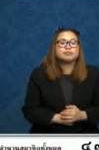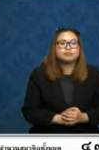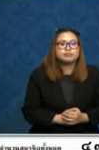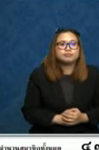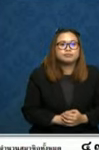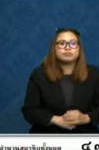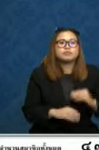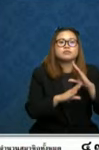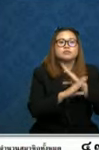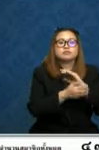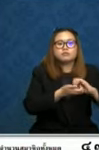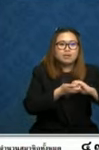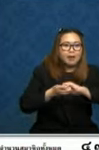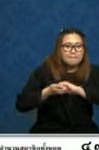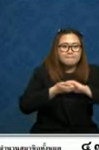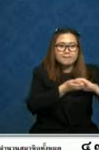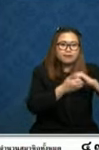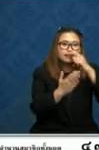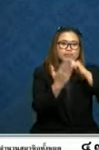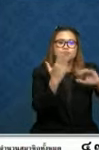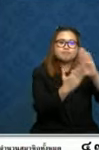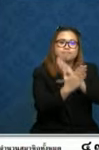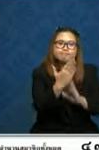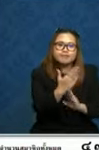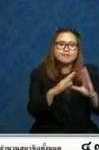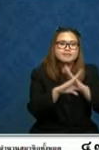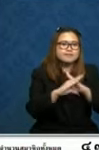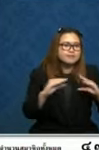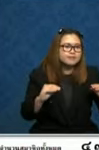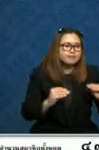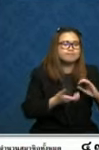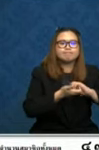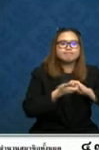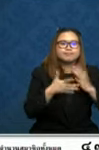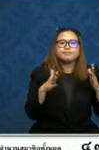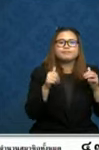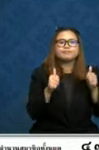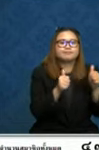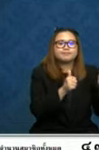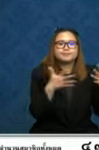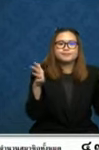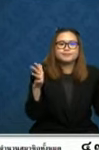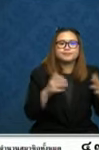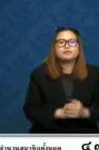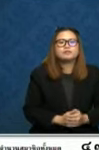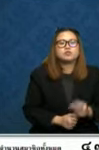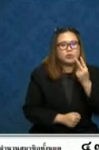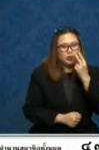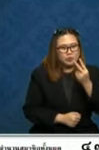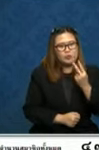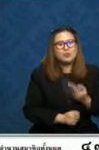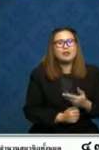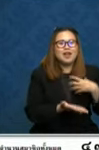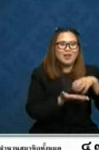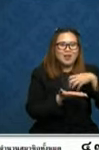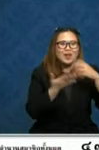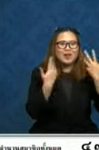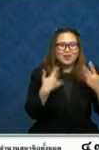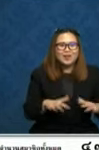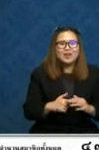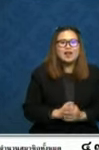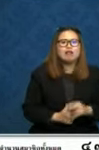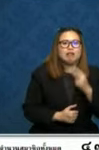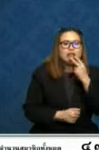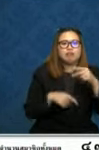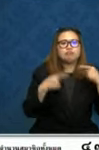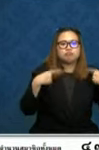สงบและสามัคคีให้คนในชาติมากขึ้นค่ะท่านประธานมาแต่อย่างใดนะคะเพราะอย่างที่ดิฉันได้เรียนไปข้างต้นนะคะก็ยังมีเหตุการณ์